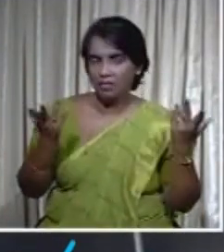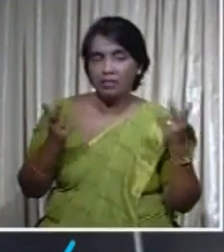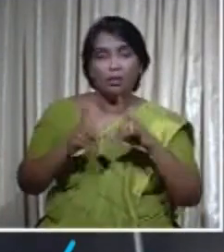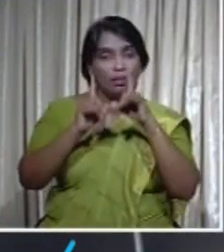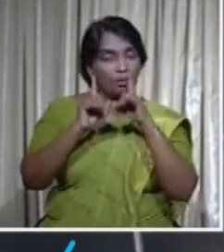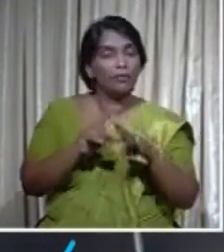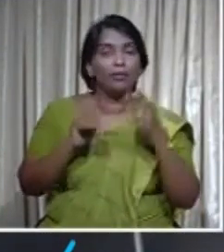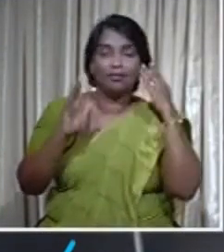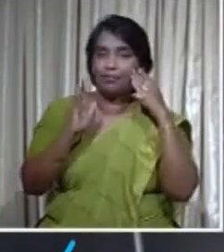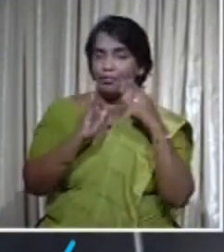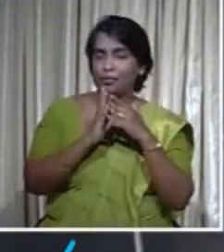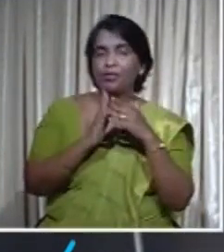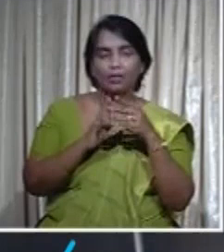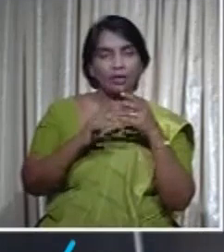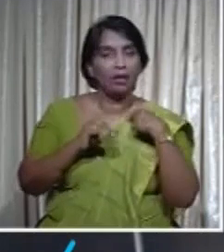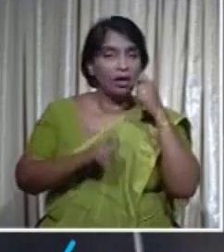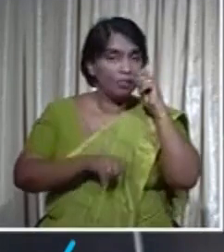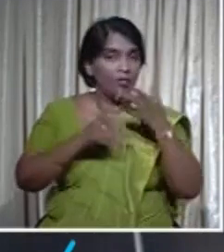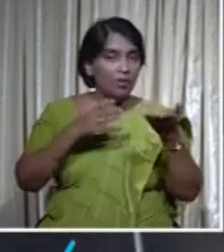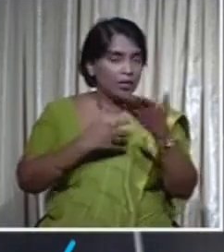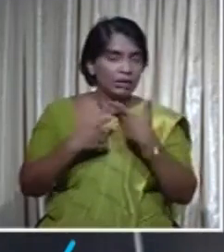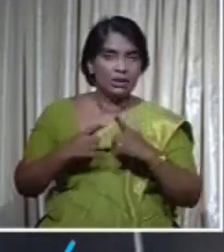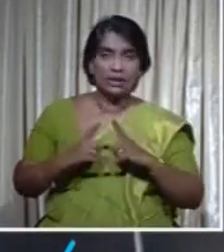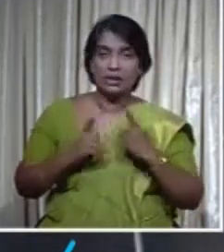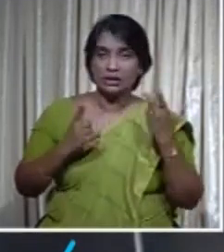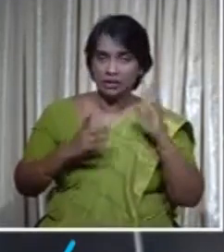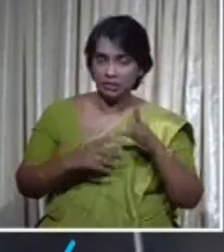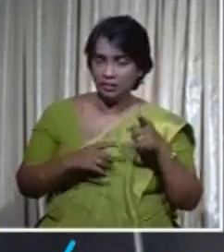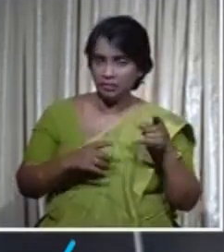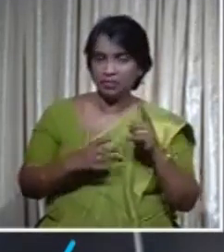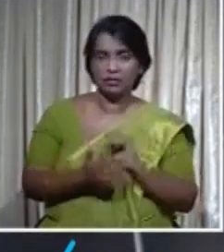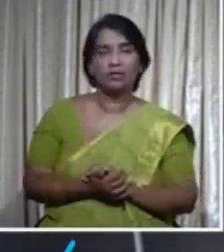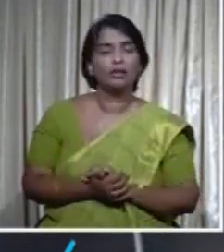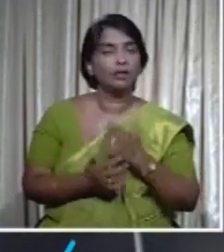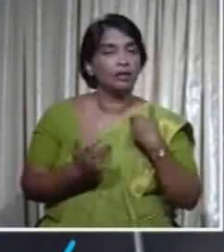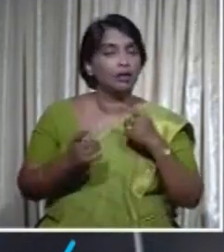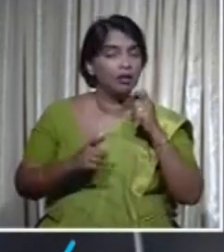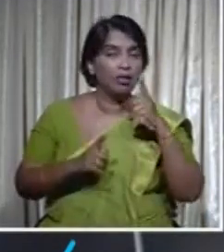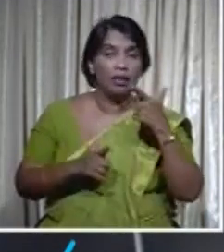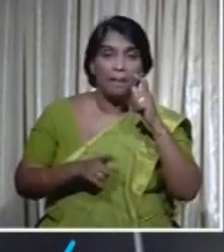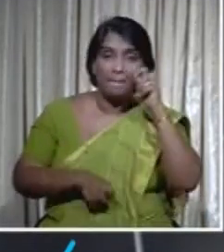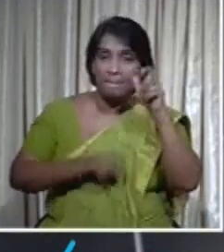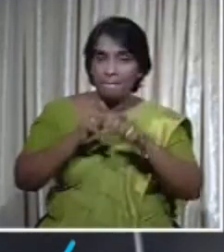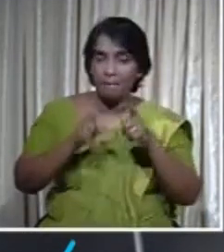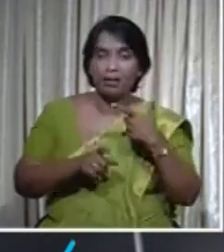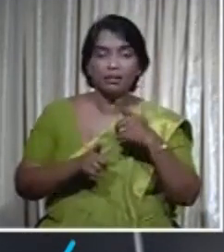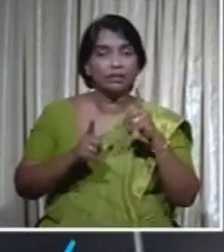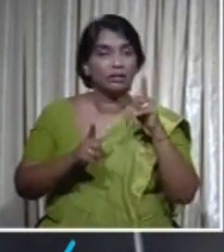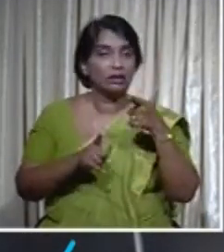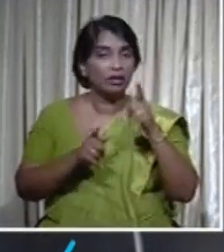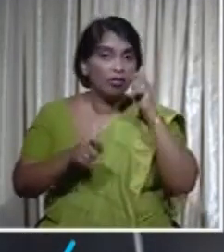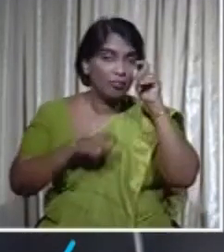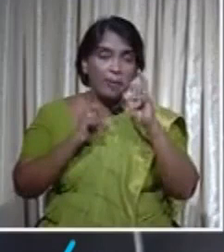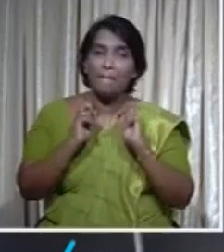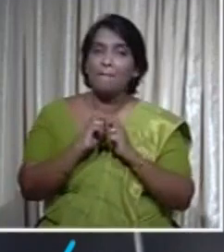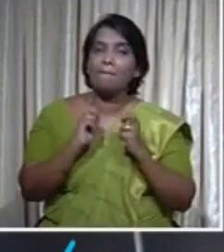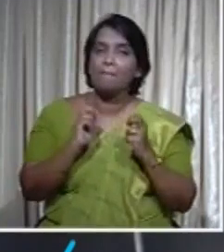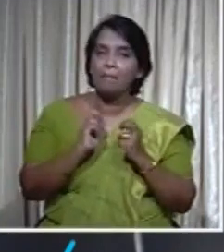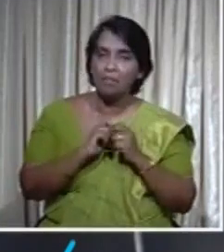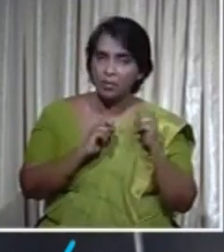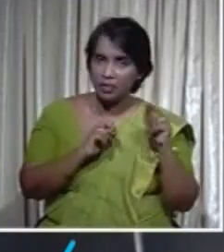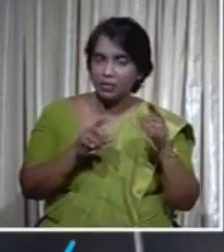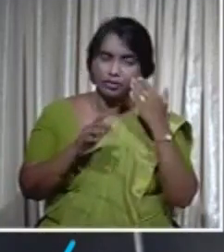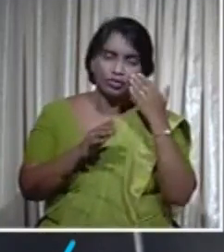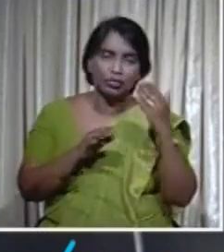இருக்கிறார். அந்த வகையிலே எங்களுடைய மீனவர்களை எடுத்து பார்த்தால், இந்த இந்த இந்த இந்த வரவு